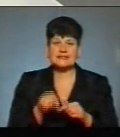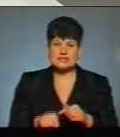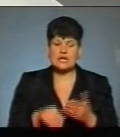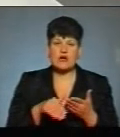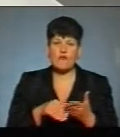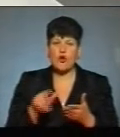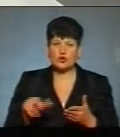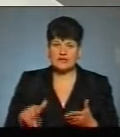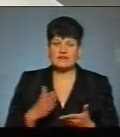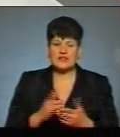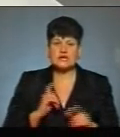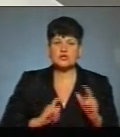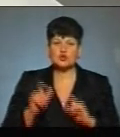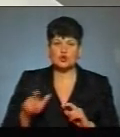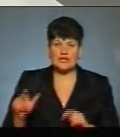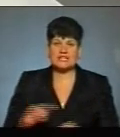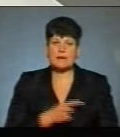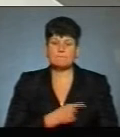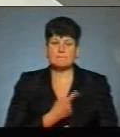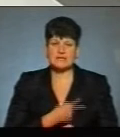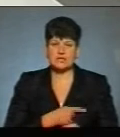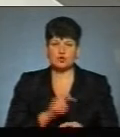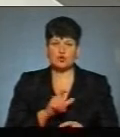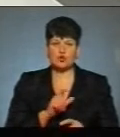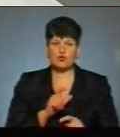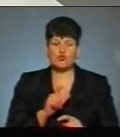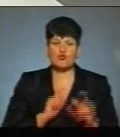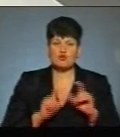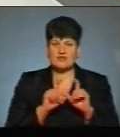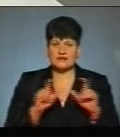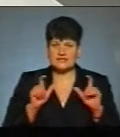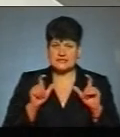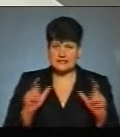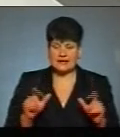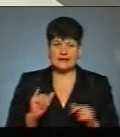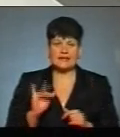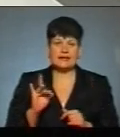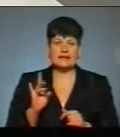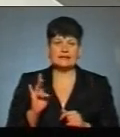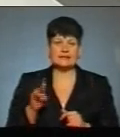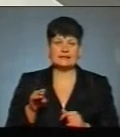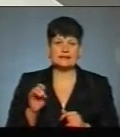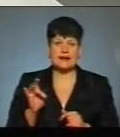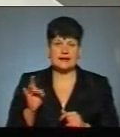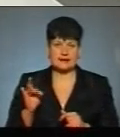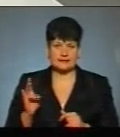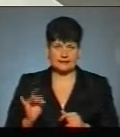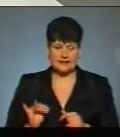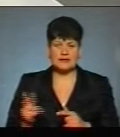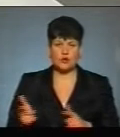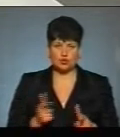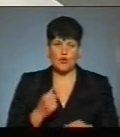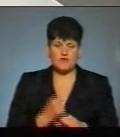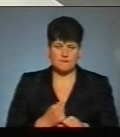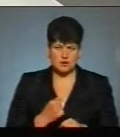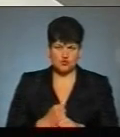і студенти медичного університету, так, і студенти інтерні лікарі також, які готові